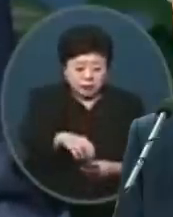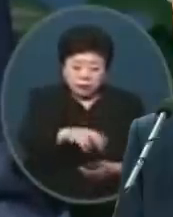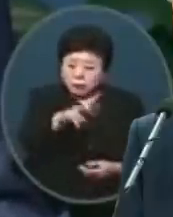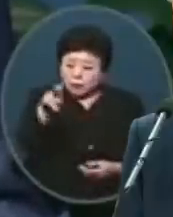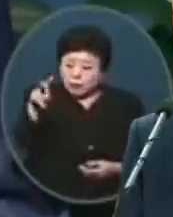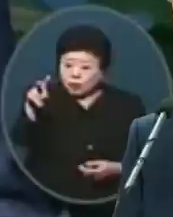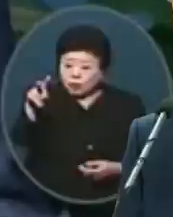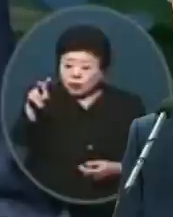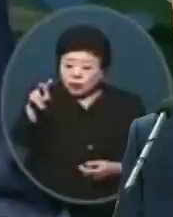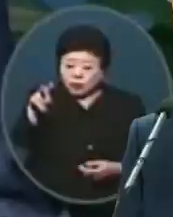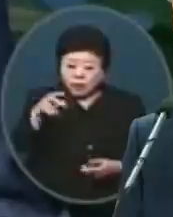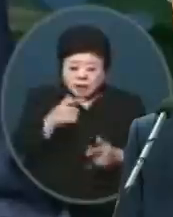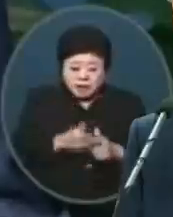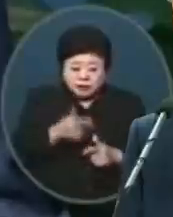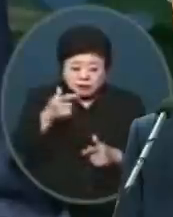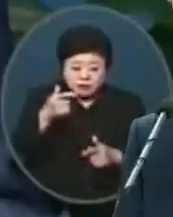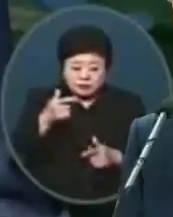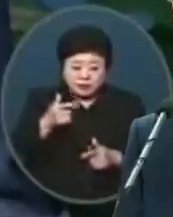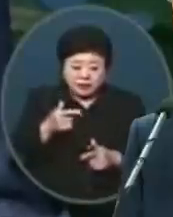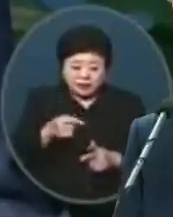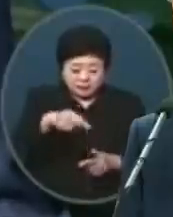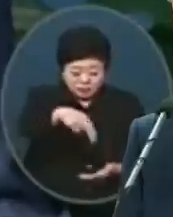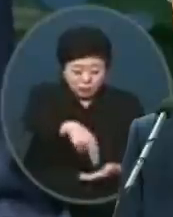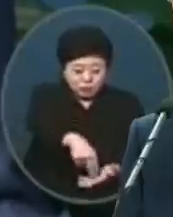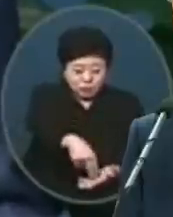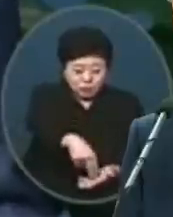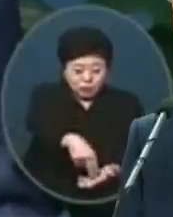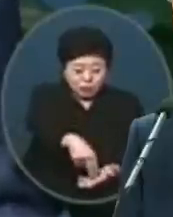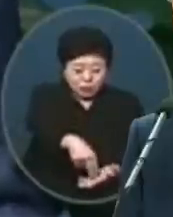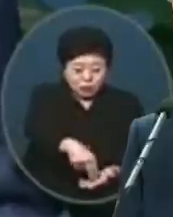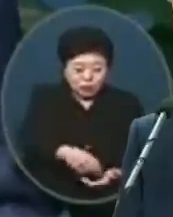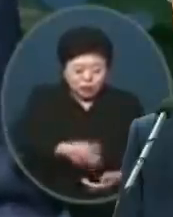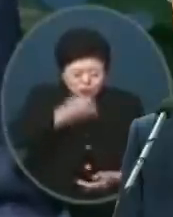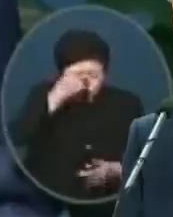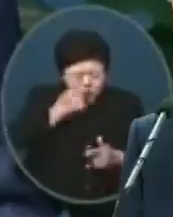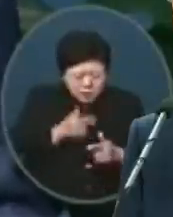쳐다보니까 예수님이에요. 저는 꿈에